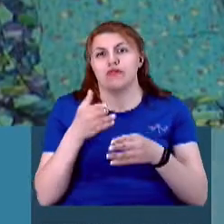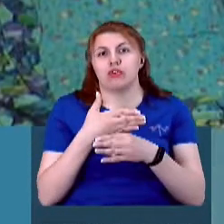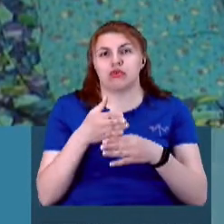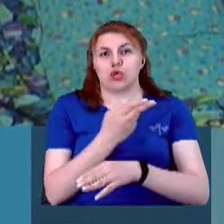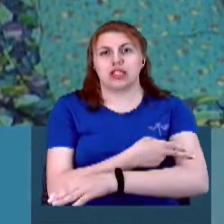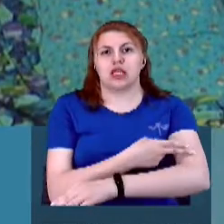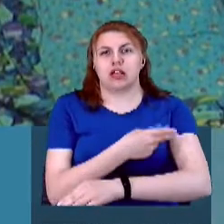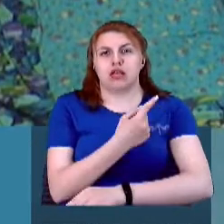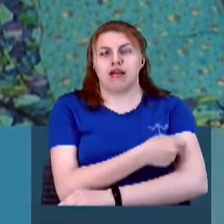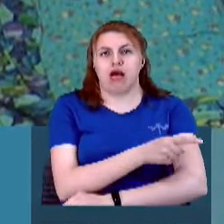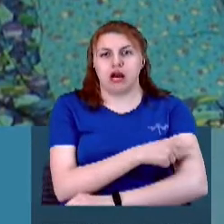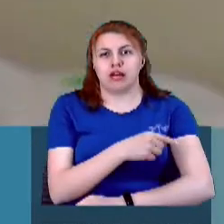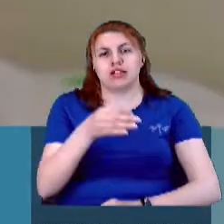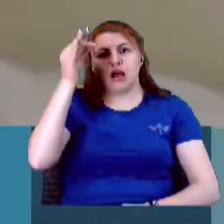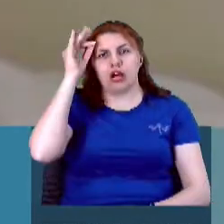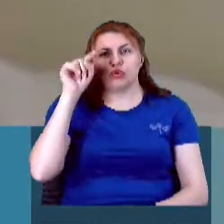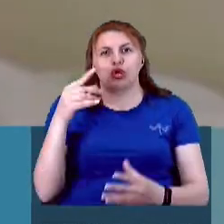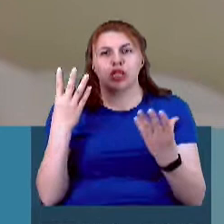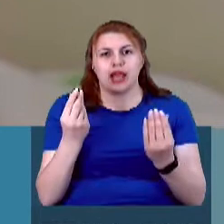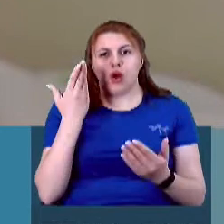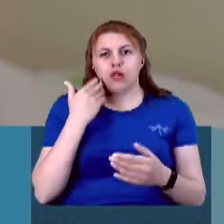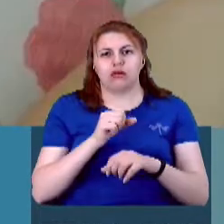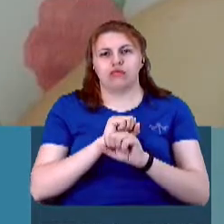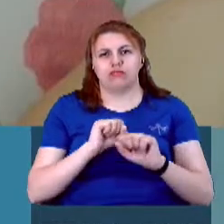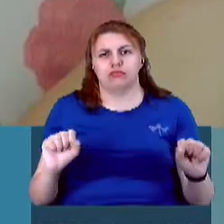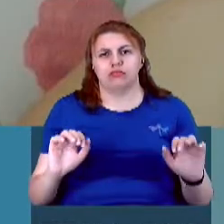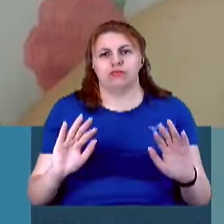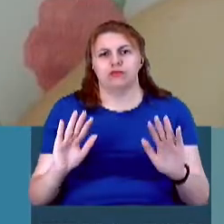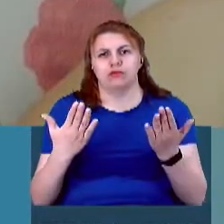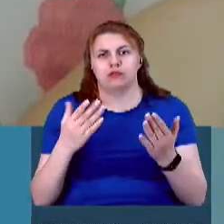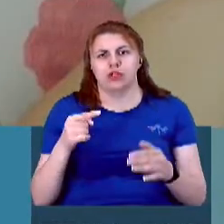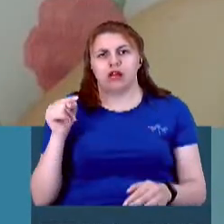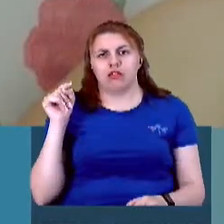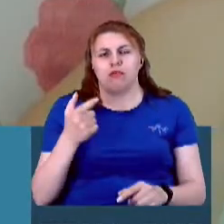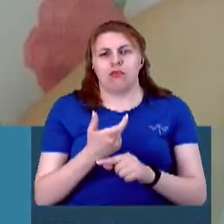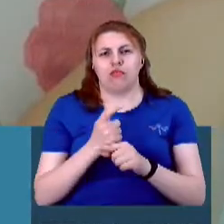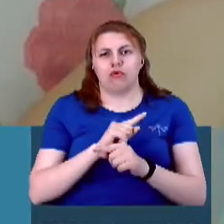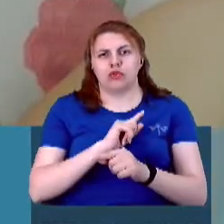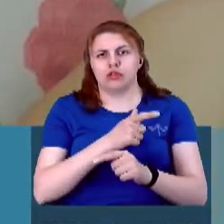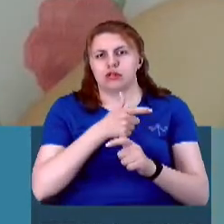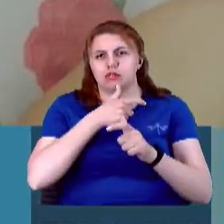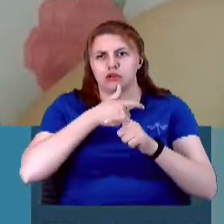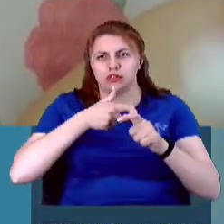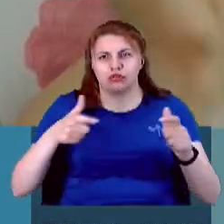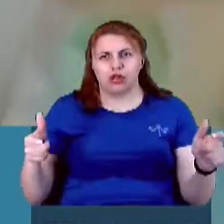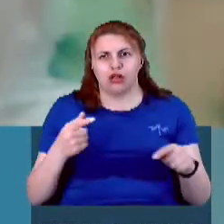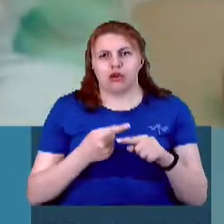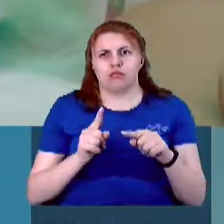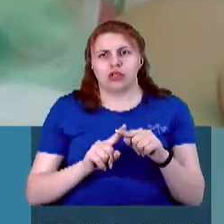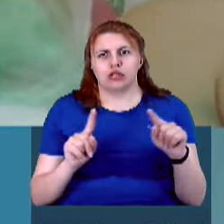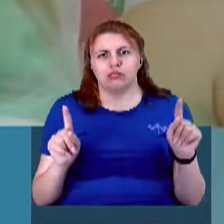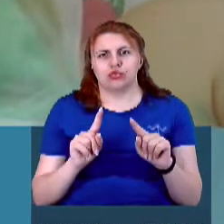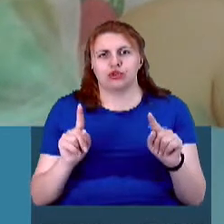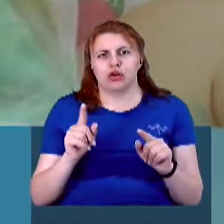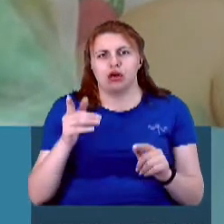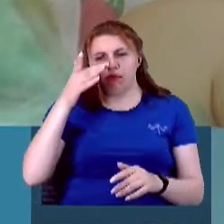лікарні. Валентина згадує той день, коли стався вибух. Я там дуже сильно кричала, тому що